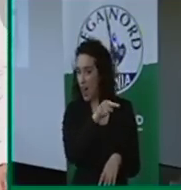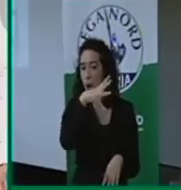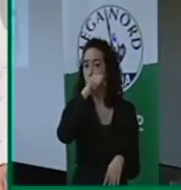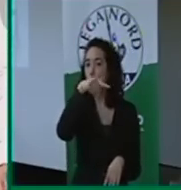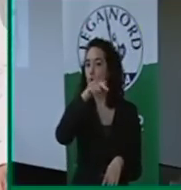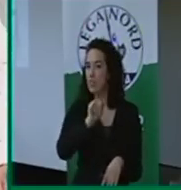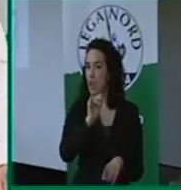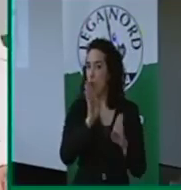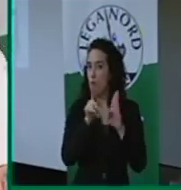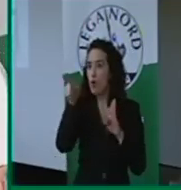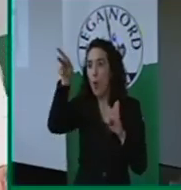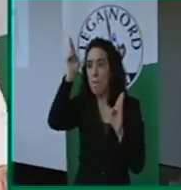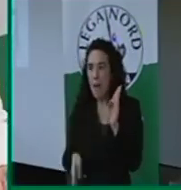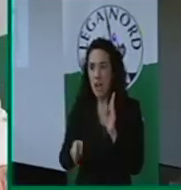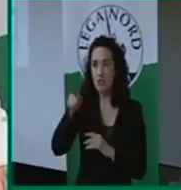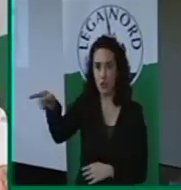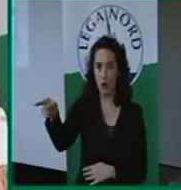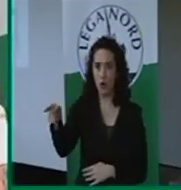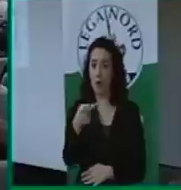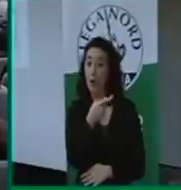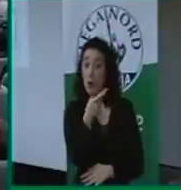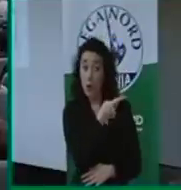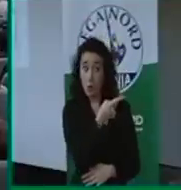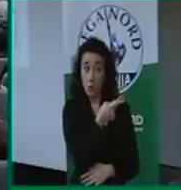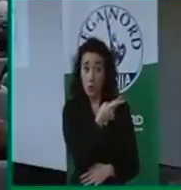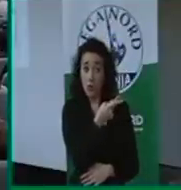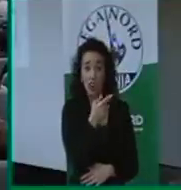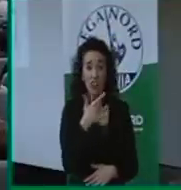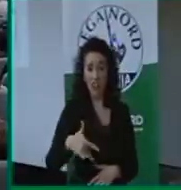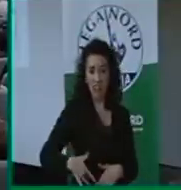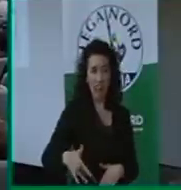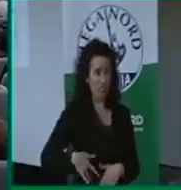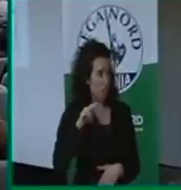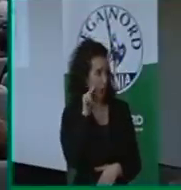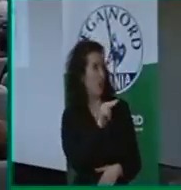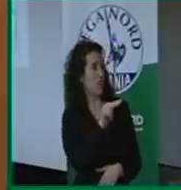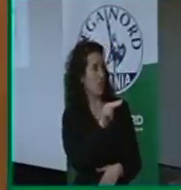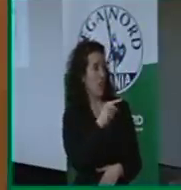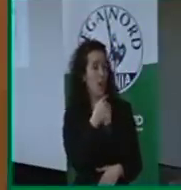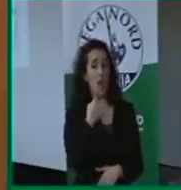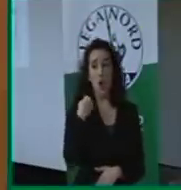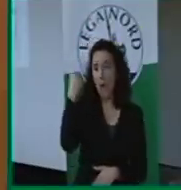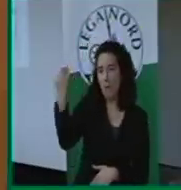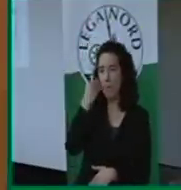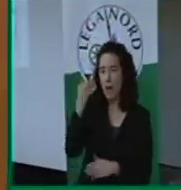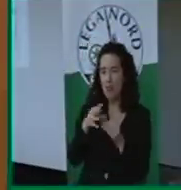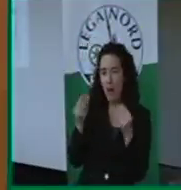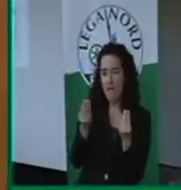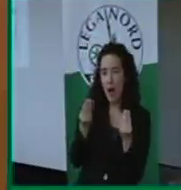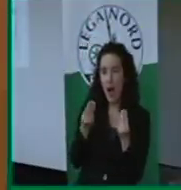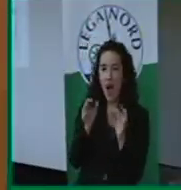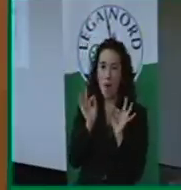vedevi questo ne hanno scelto Secondo me hanno fatto un casting Io me li vedo di notte a Berlino a